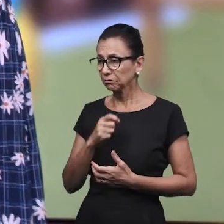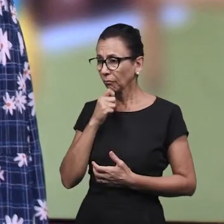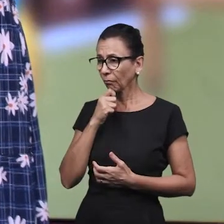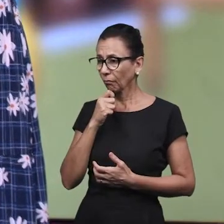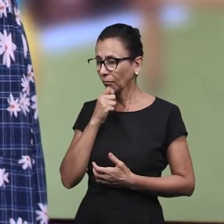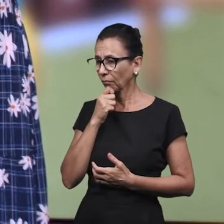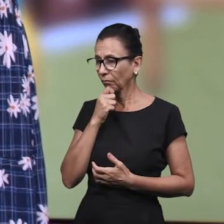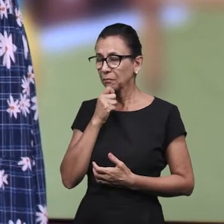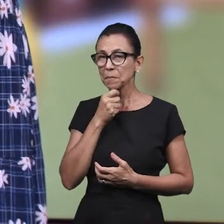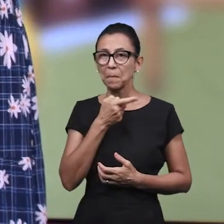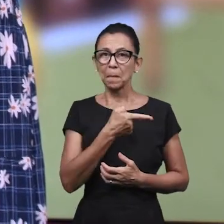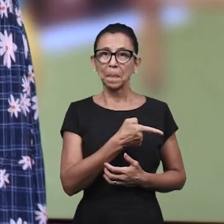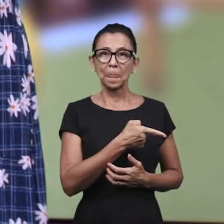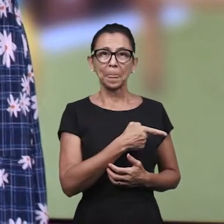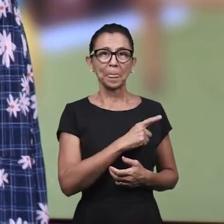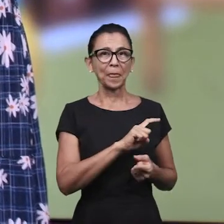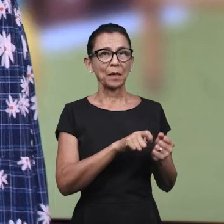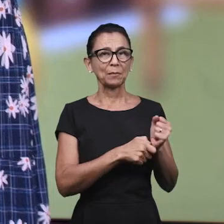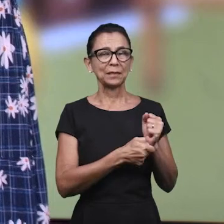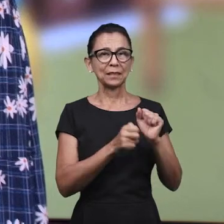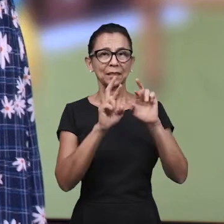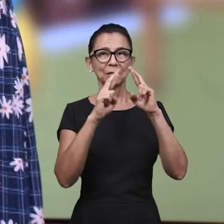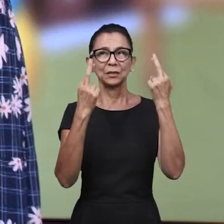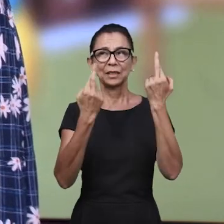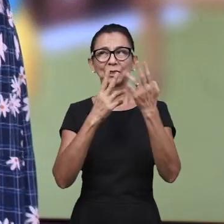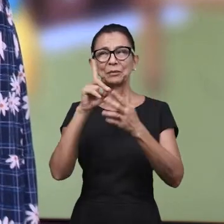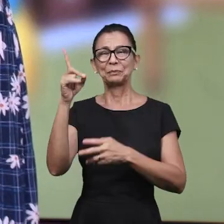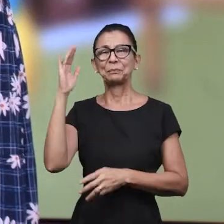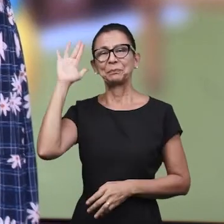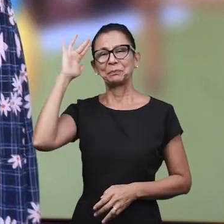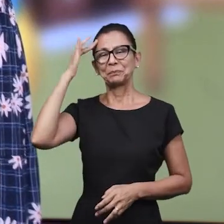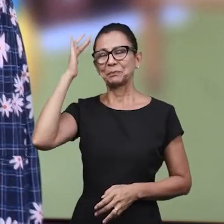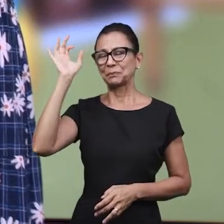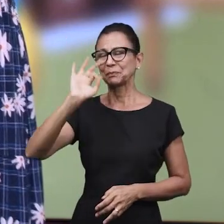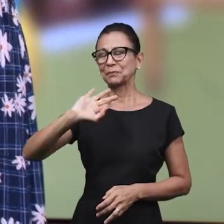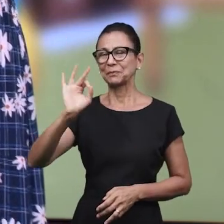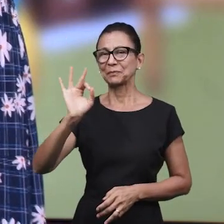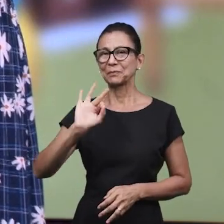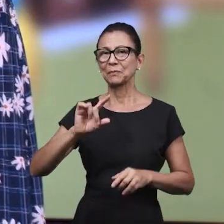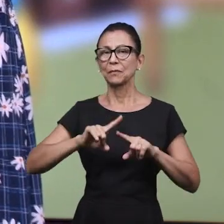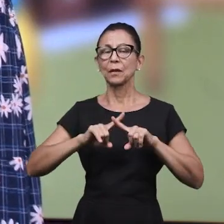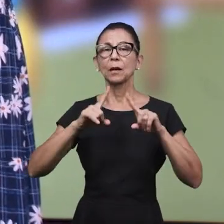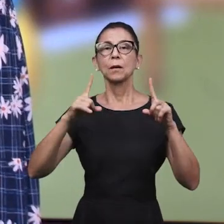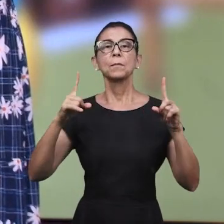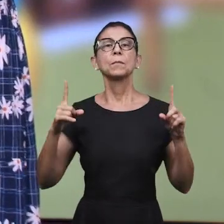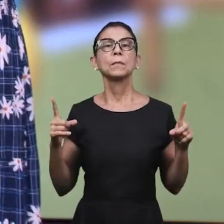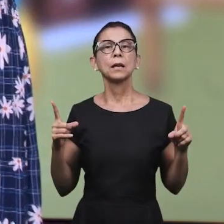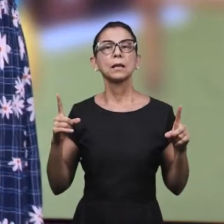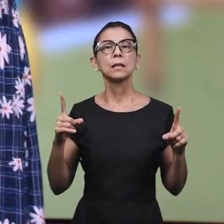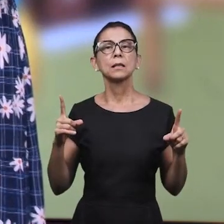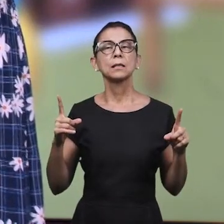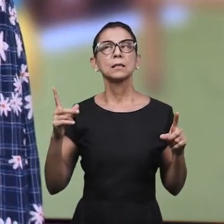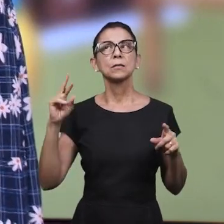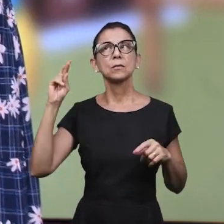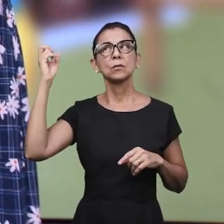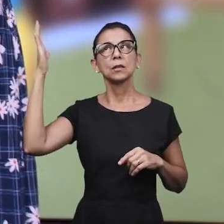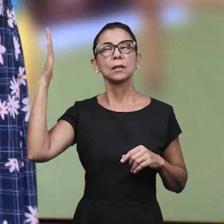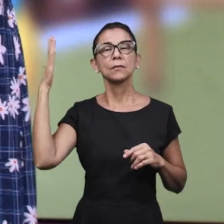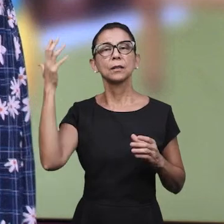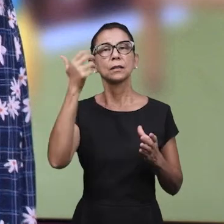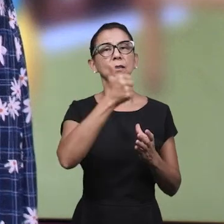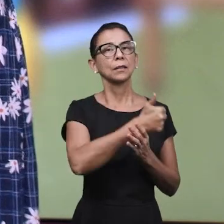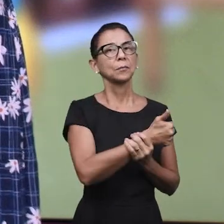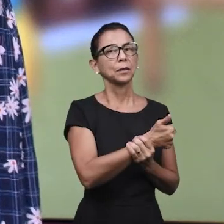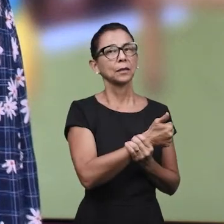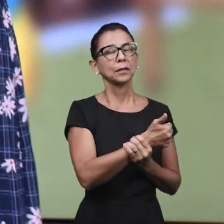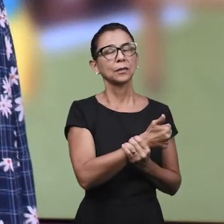hommes alors n'ont pas compris les mystères du royaume de Dieu. Mais sont ces mystères que Dieu a révélés à